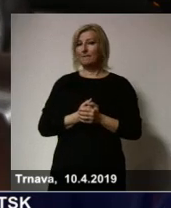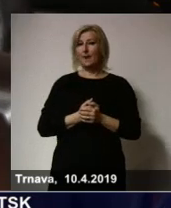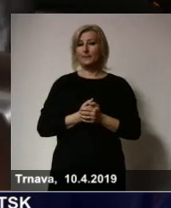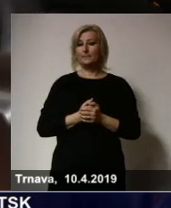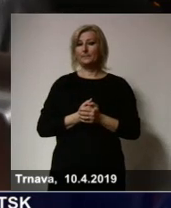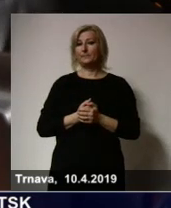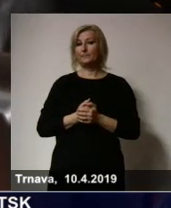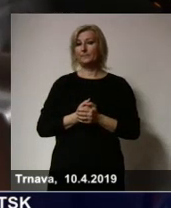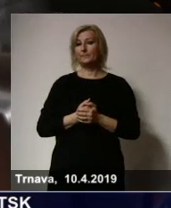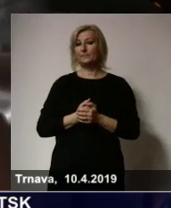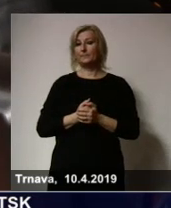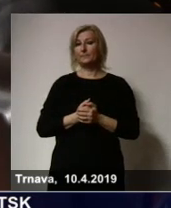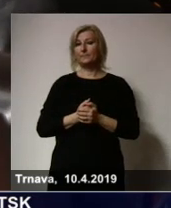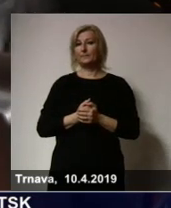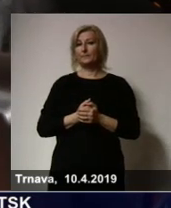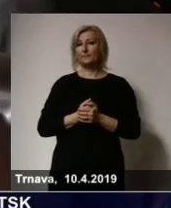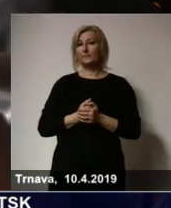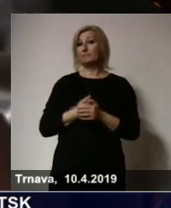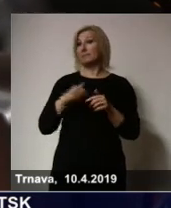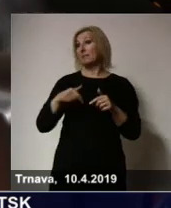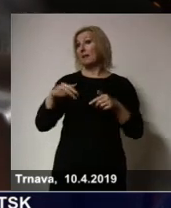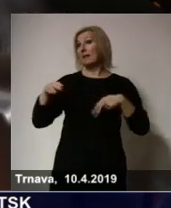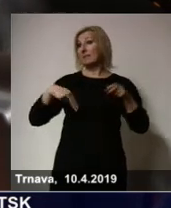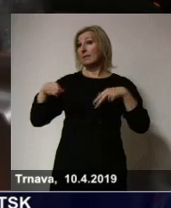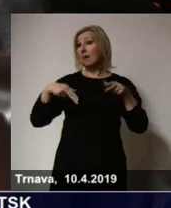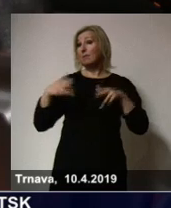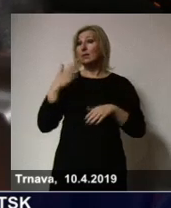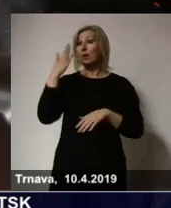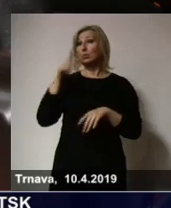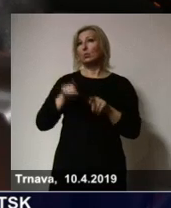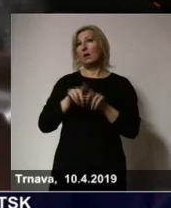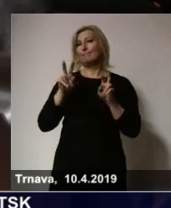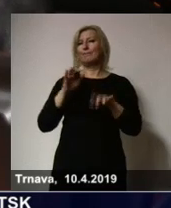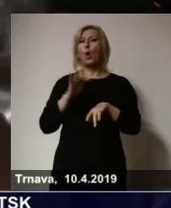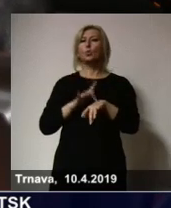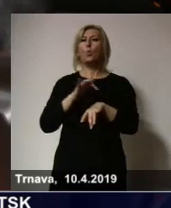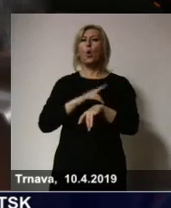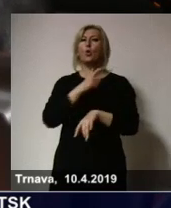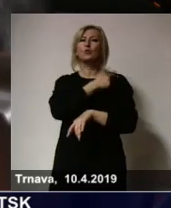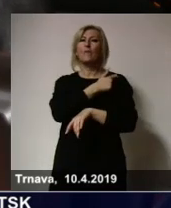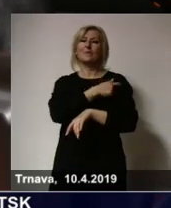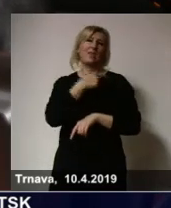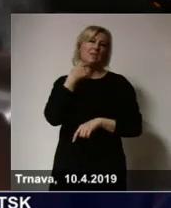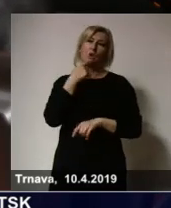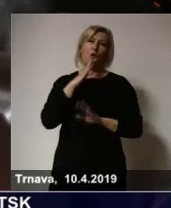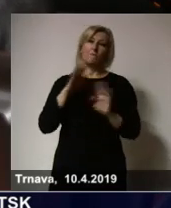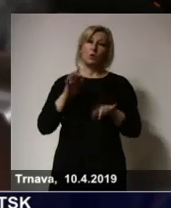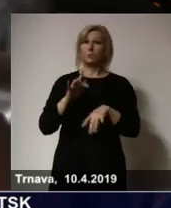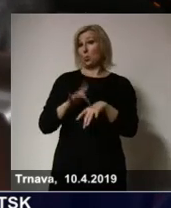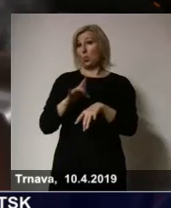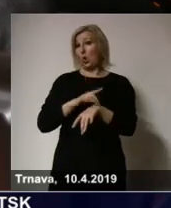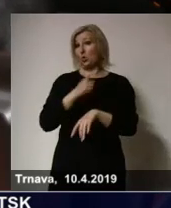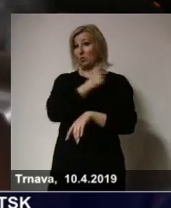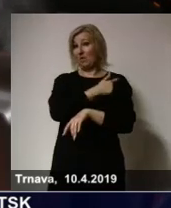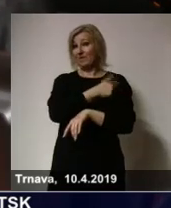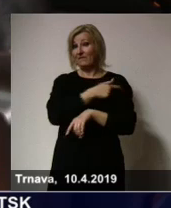bude o téme dôchodkový vek, ja tomuto moc nefandím, ale dohodnúť sa dôchodkový vek a ďalší